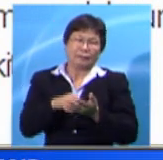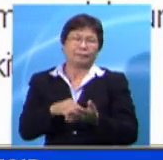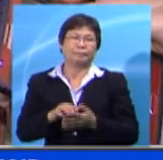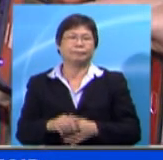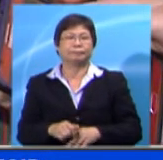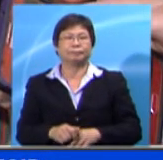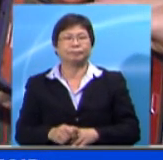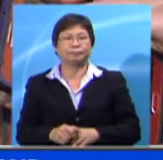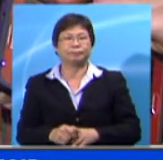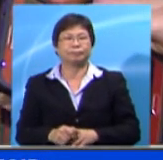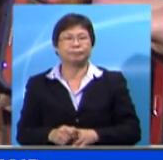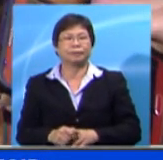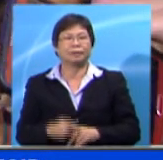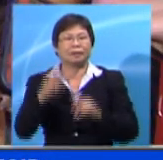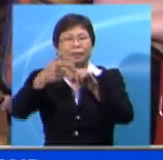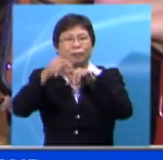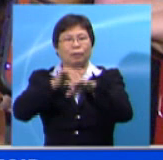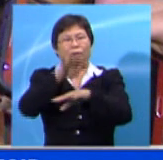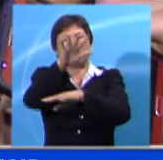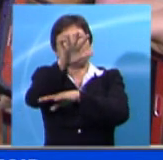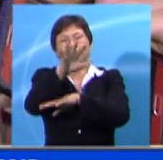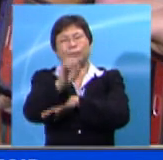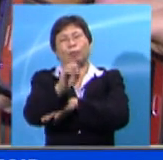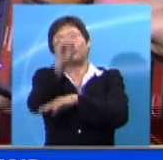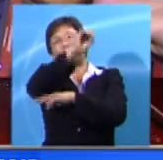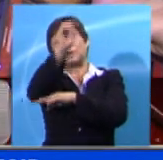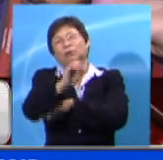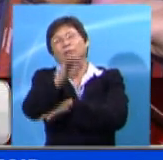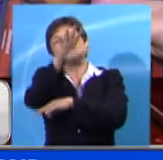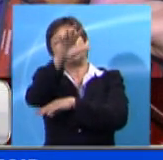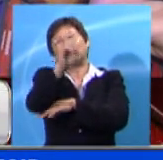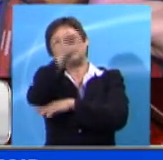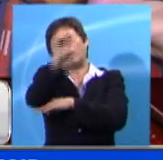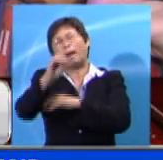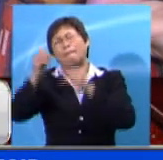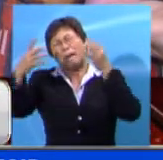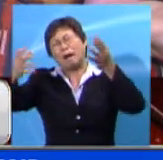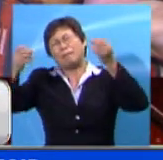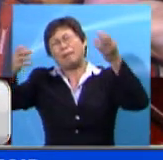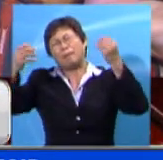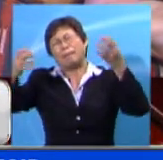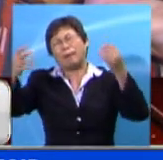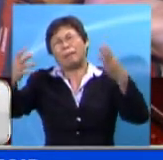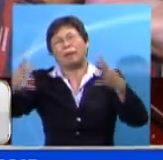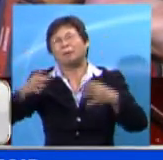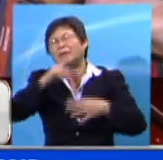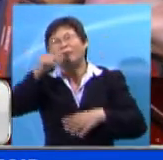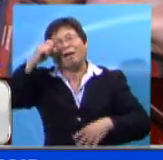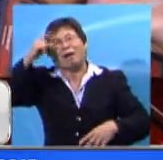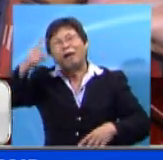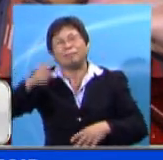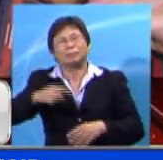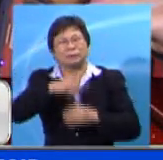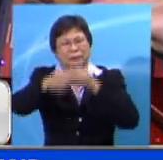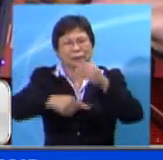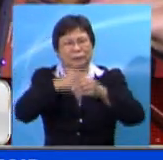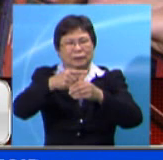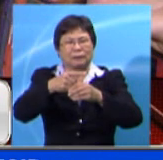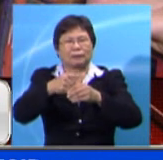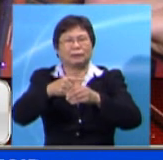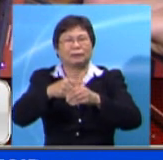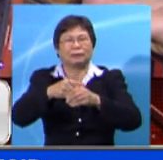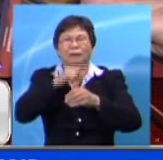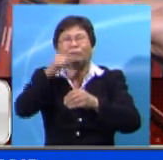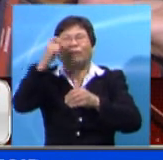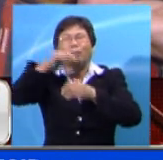ini dan daripada 5% tu saya dapati sebahagian besar sebenarnya tidak faham eh tentang bagaimana